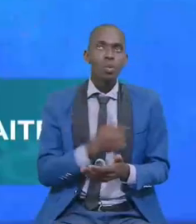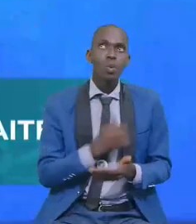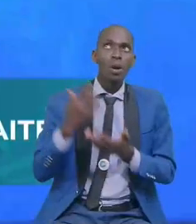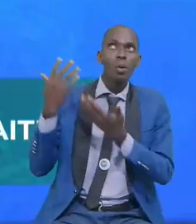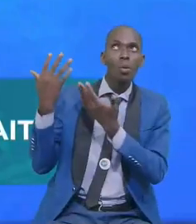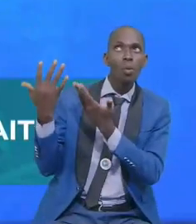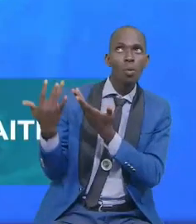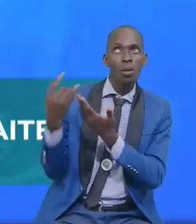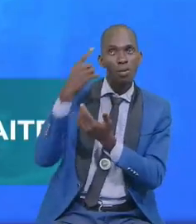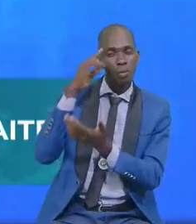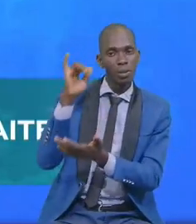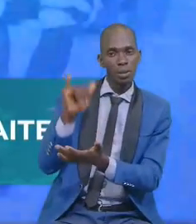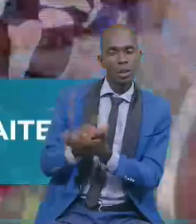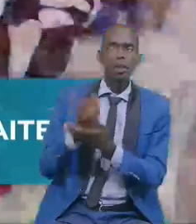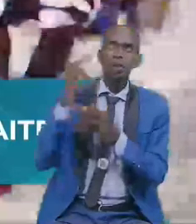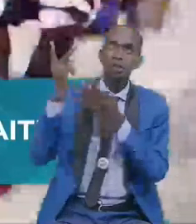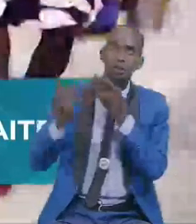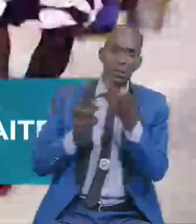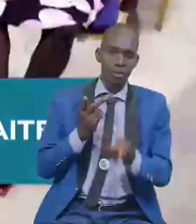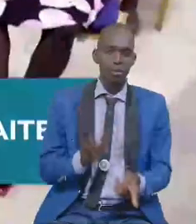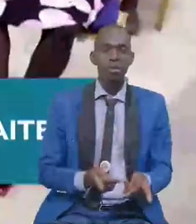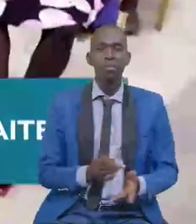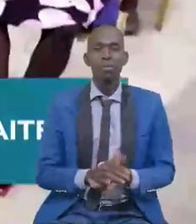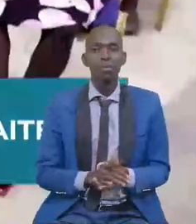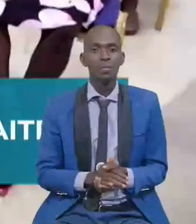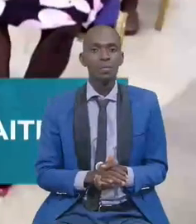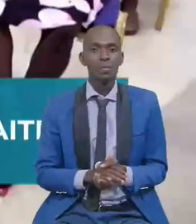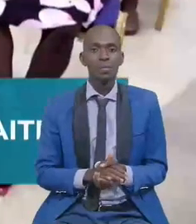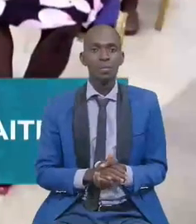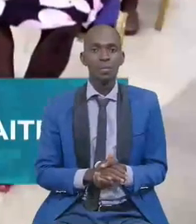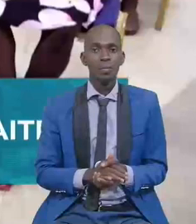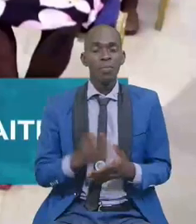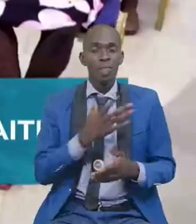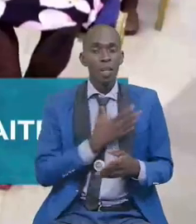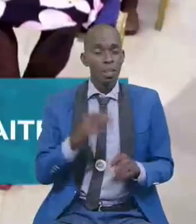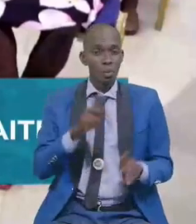la belle chose et la bonne chose, c'est que nous attendons cette visitation.